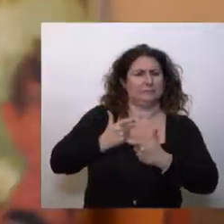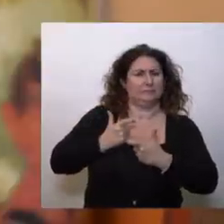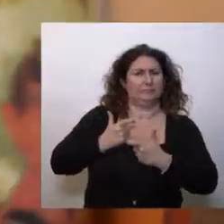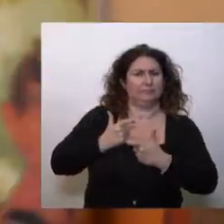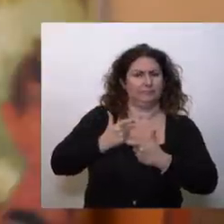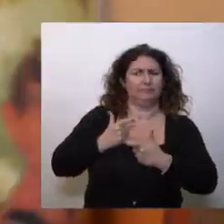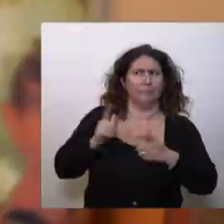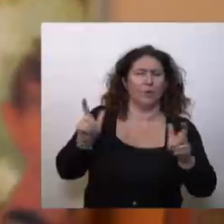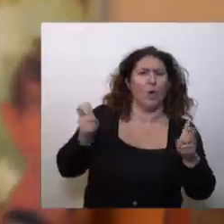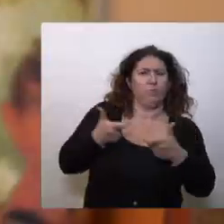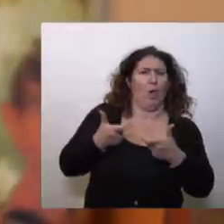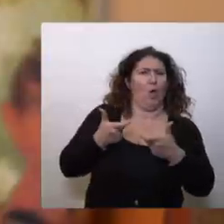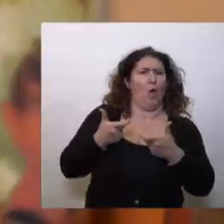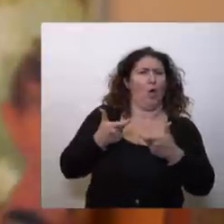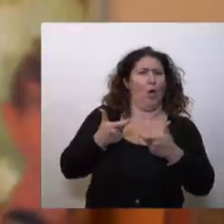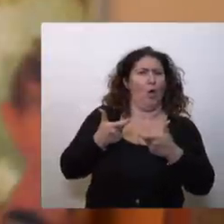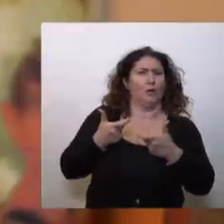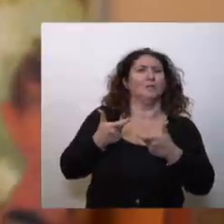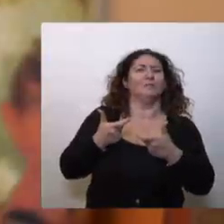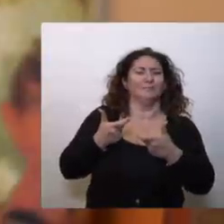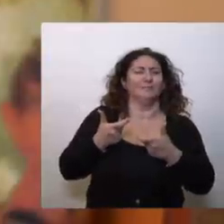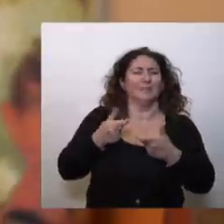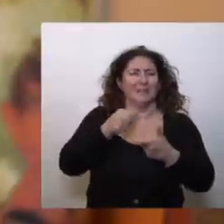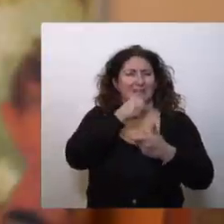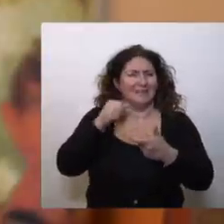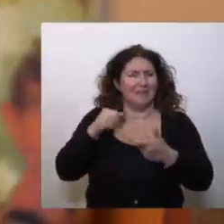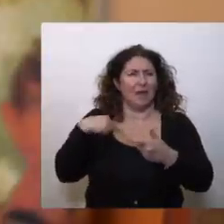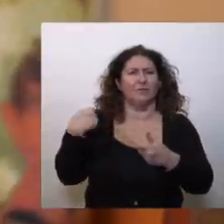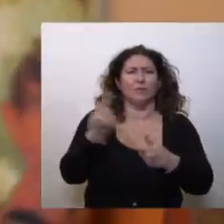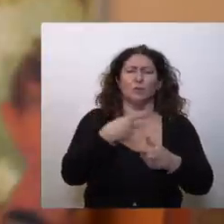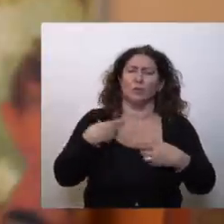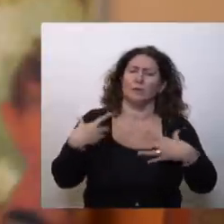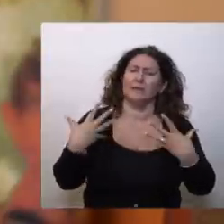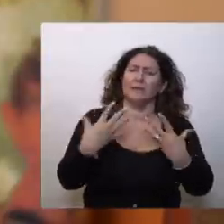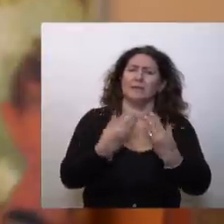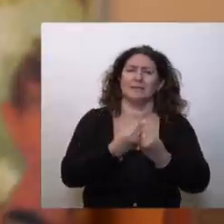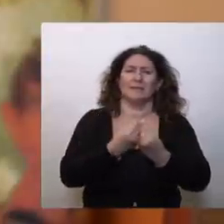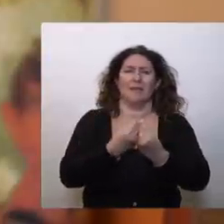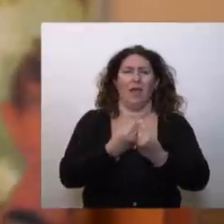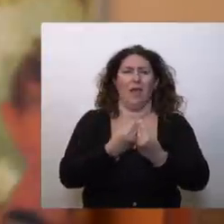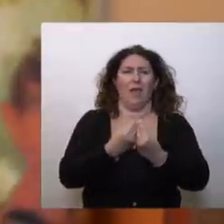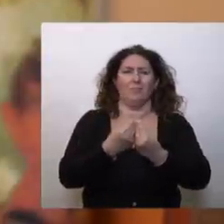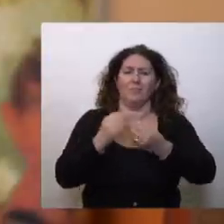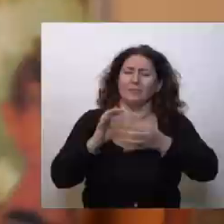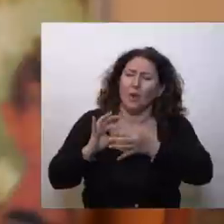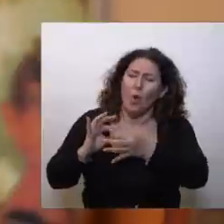importante potersi sentire in comunione, vicini gli uni